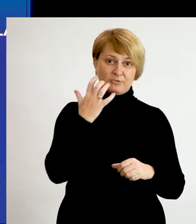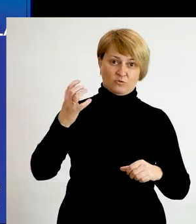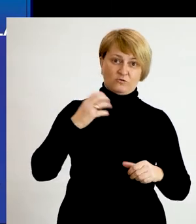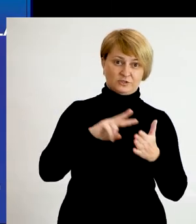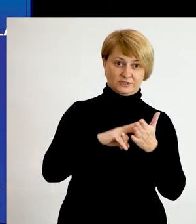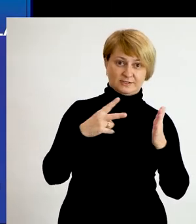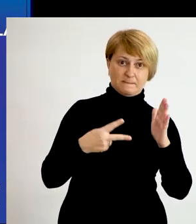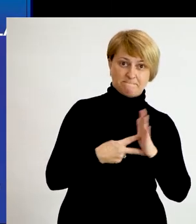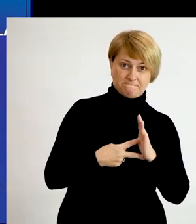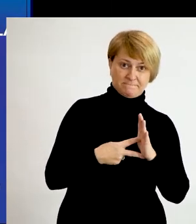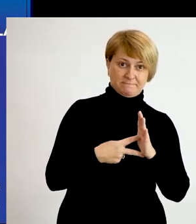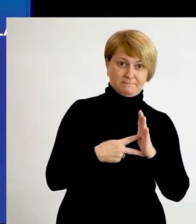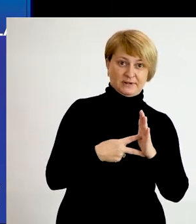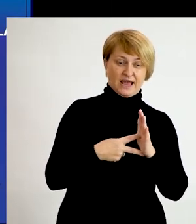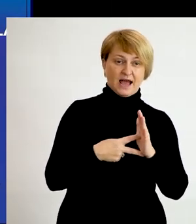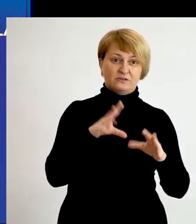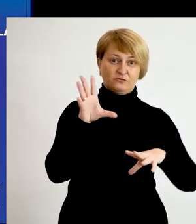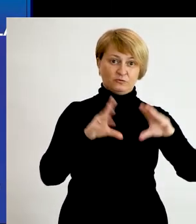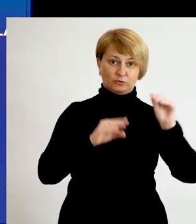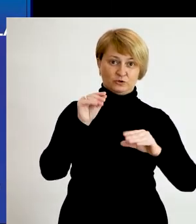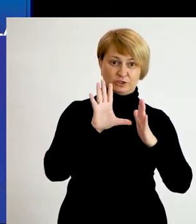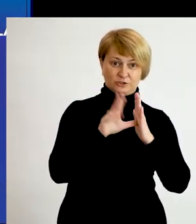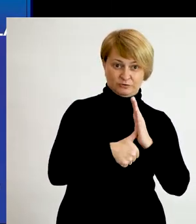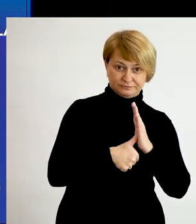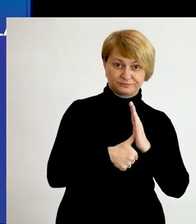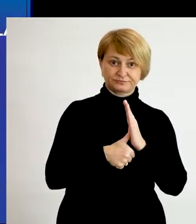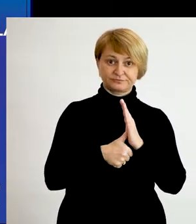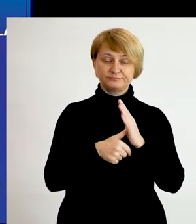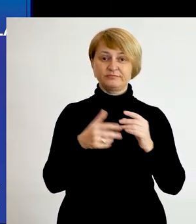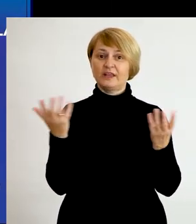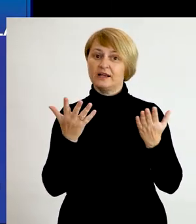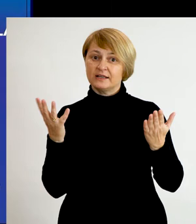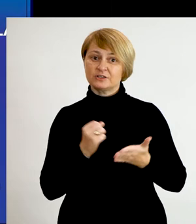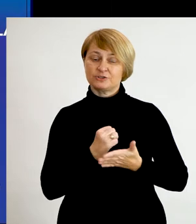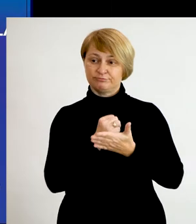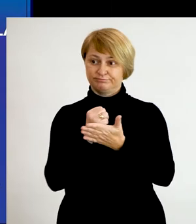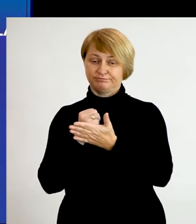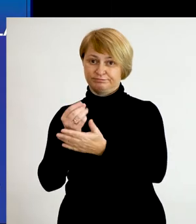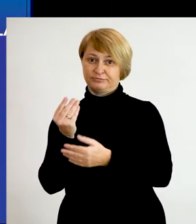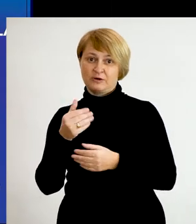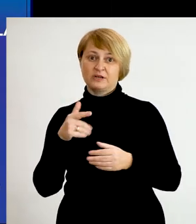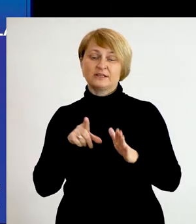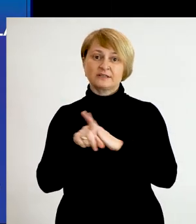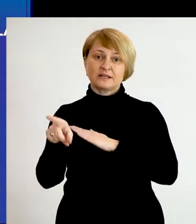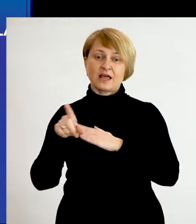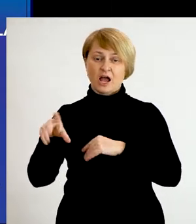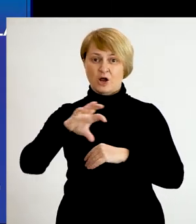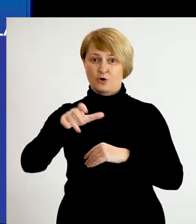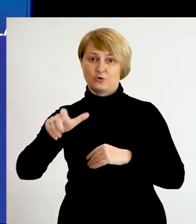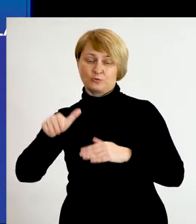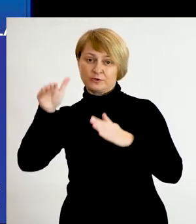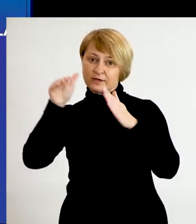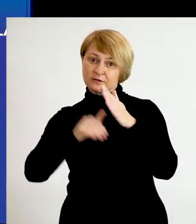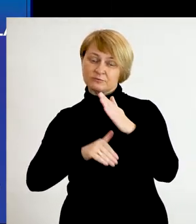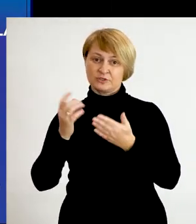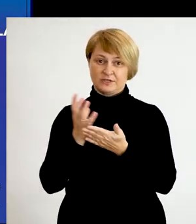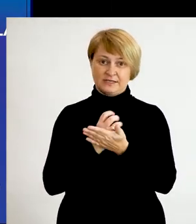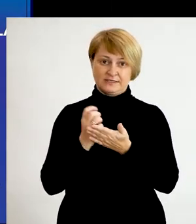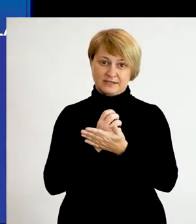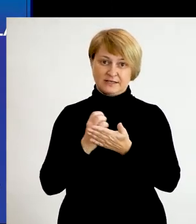miasta, trafiają zgodnie z decyzją rządu. Znowu do najmniej zarabiających. Nie dajemy tym, którzy